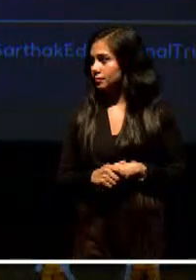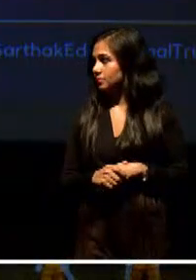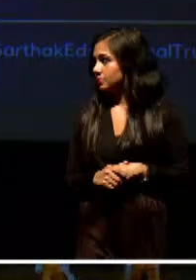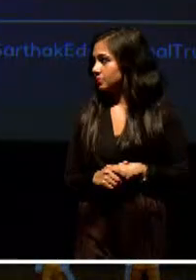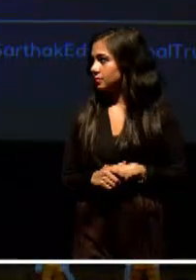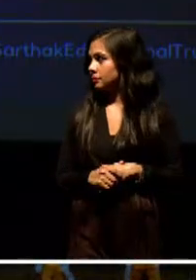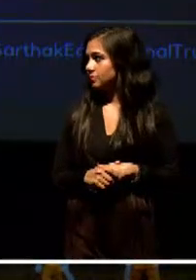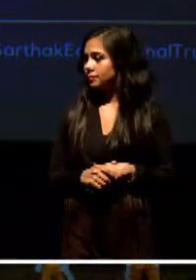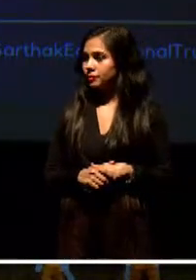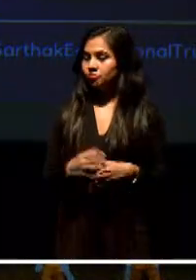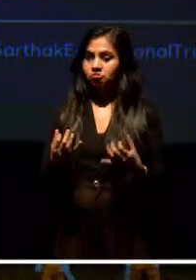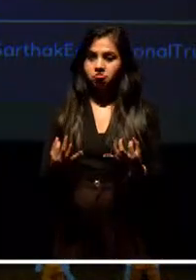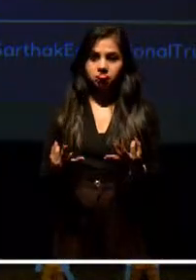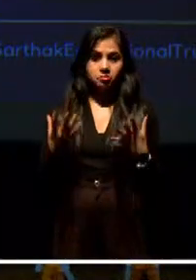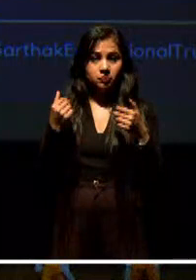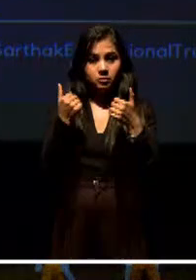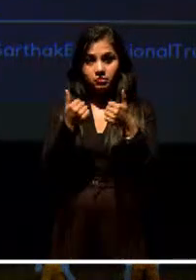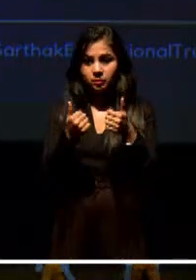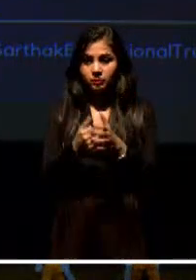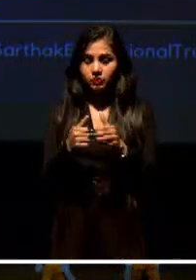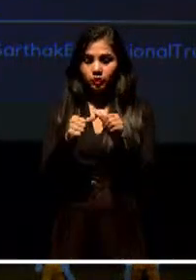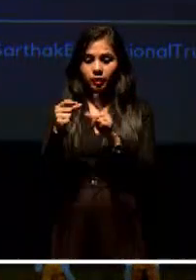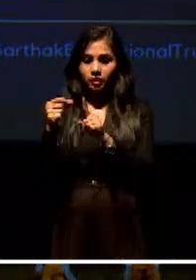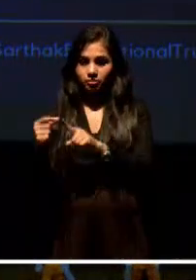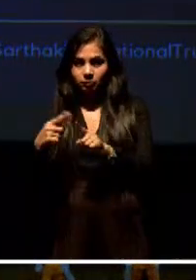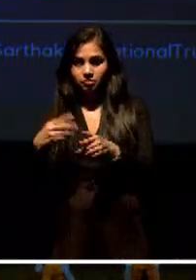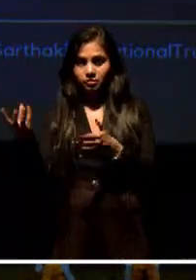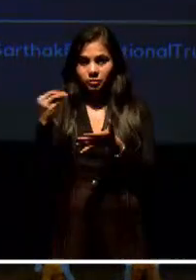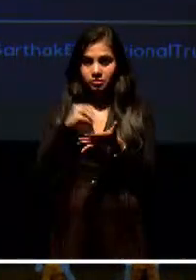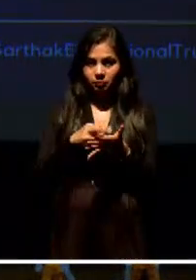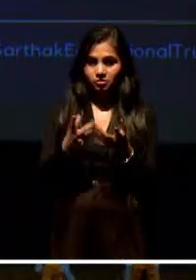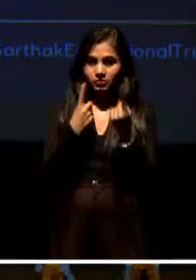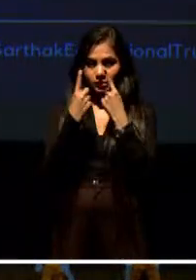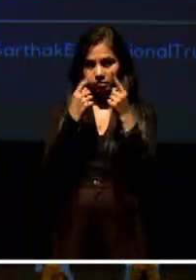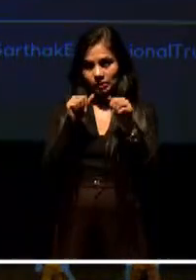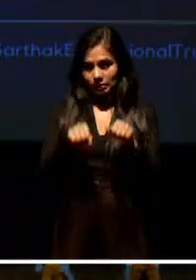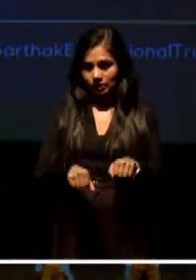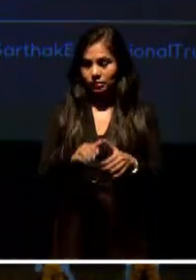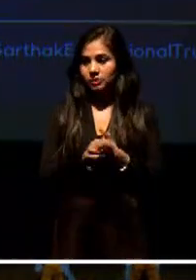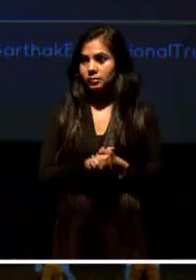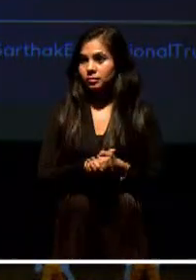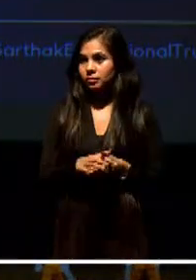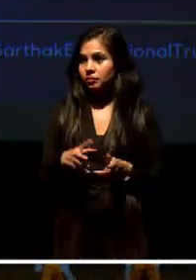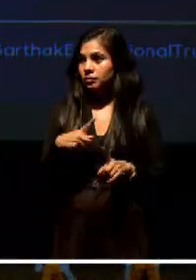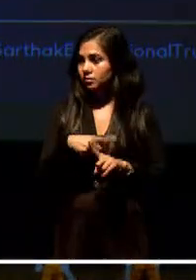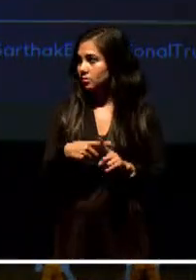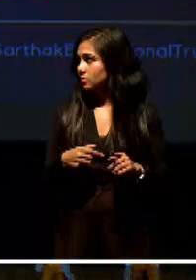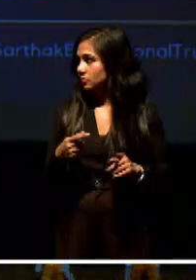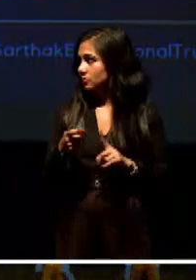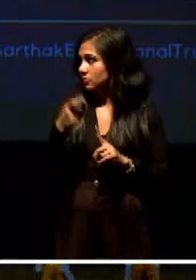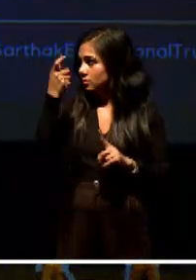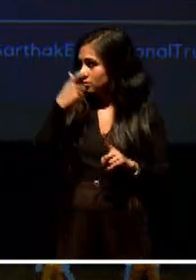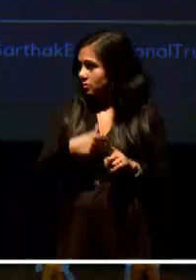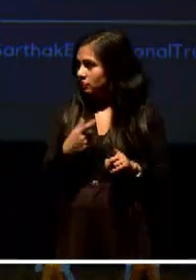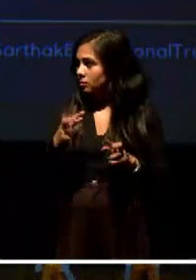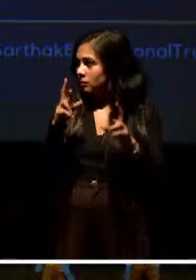प्रॉमिसिंग। एक्सेलेंट। आई मीन ये जो ऐप्स आपने बताए ये तो चेक करने लायक है, और इनसे जो पर्सनलाइजेशन की उम्मीद